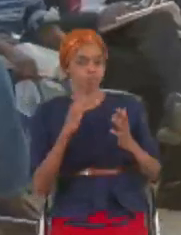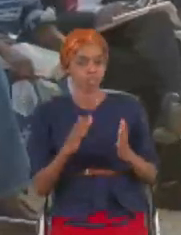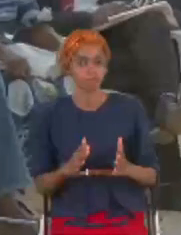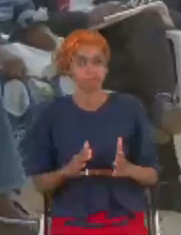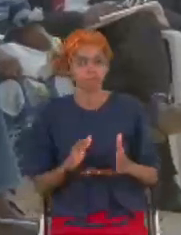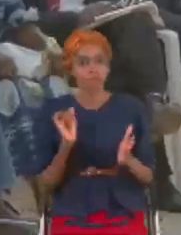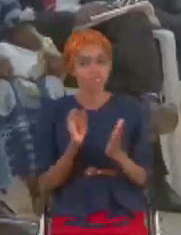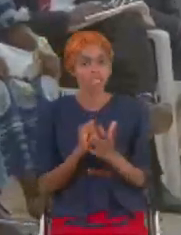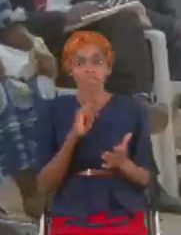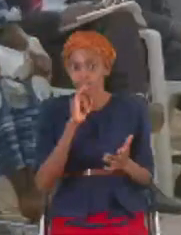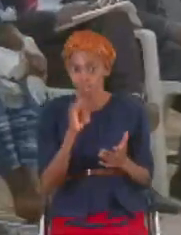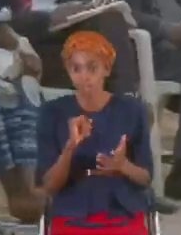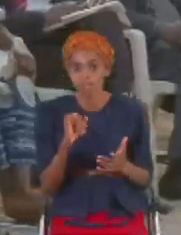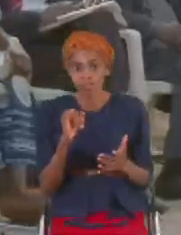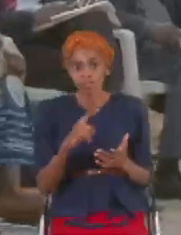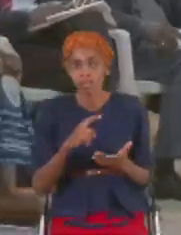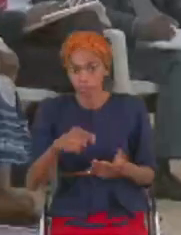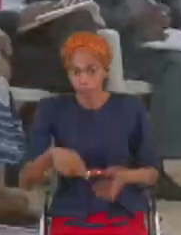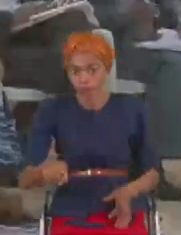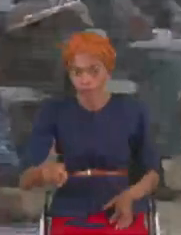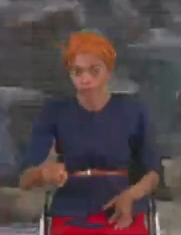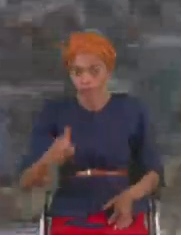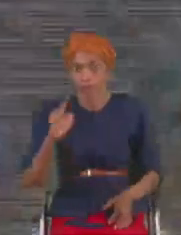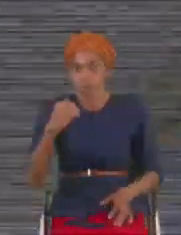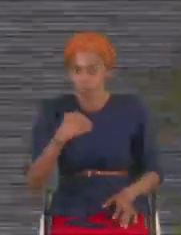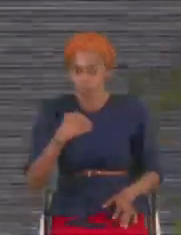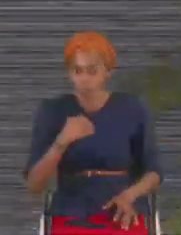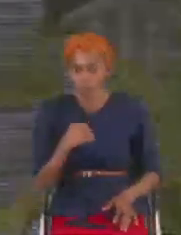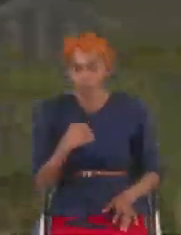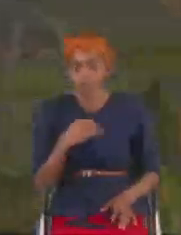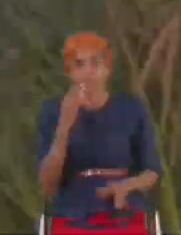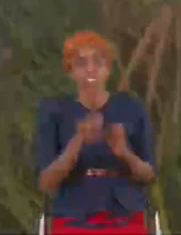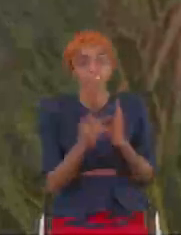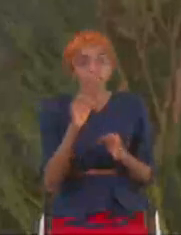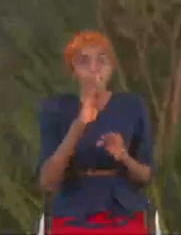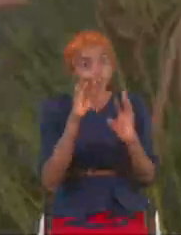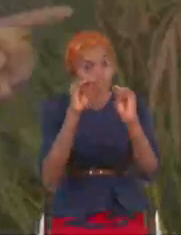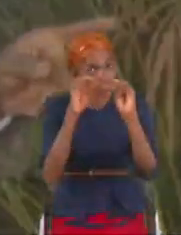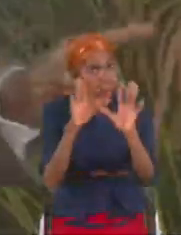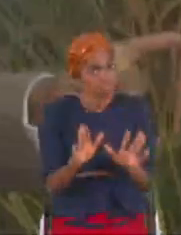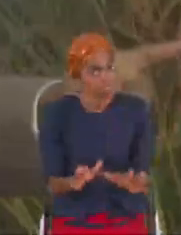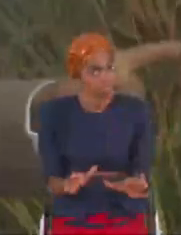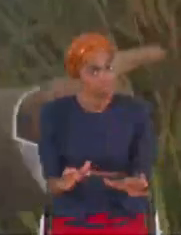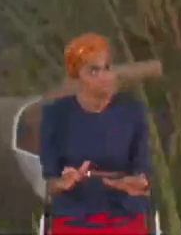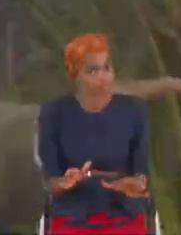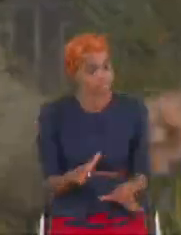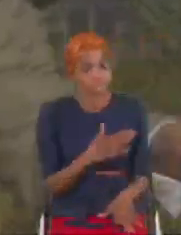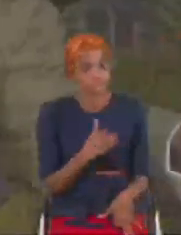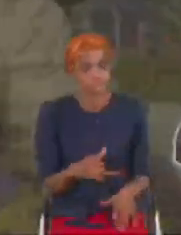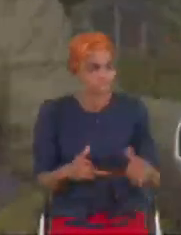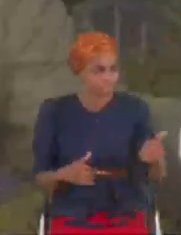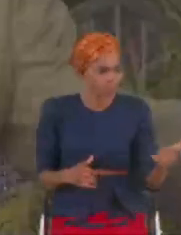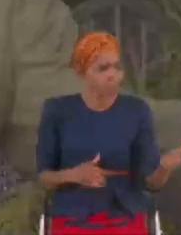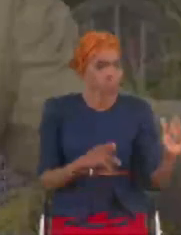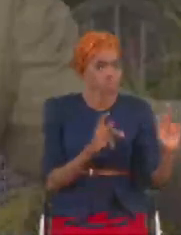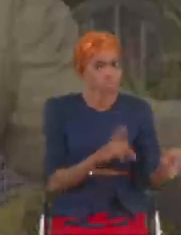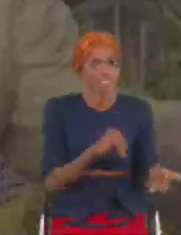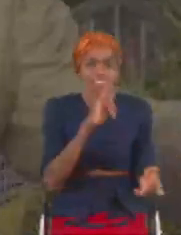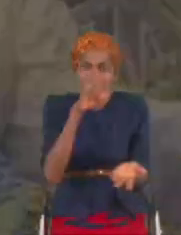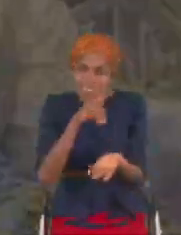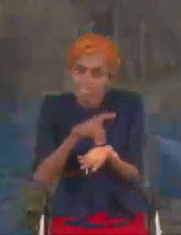c'est à dire la malama que tu as situe un enseignant une autre personne